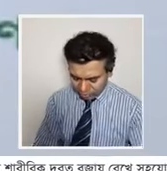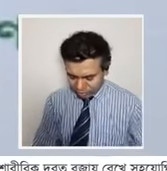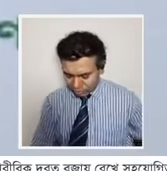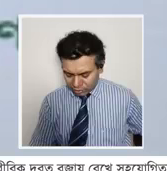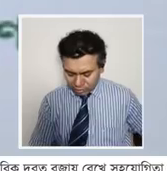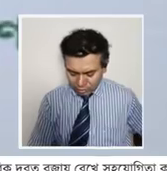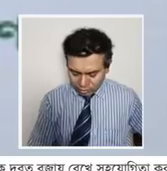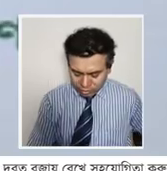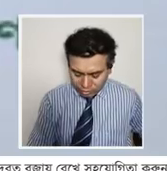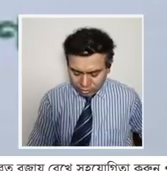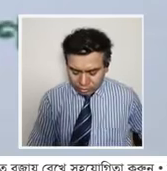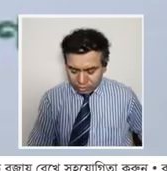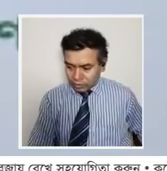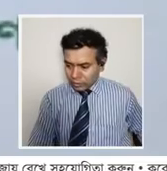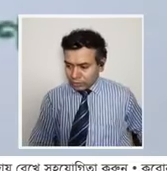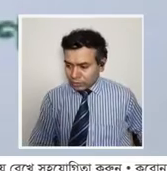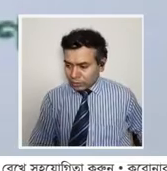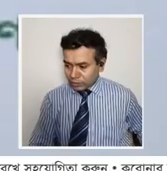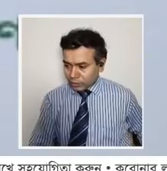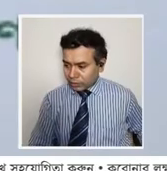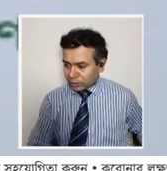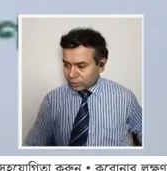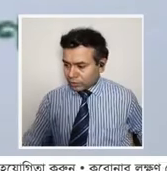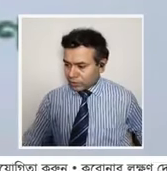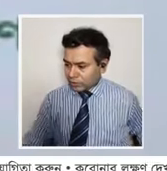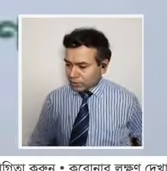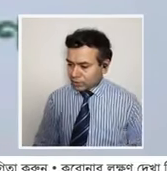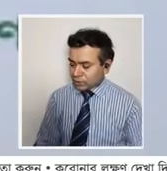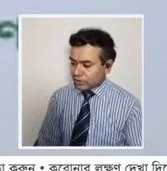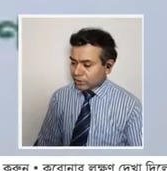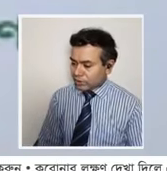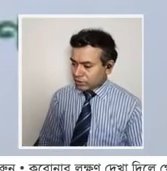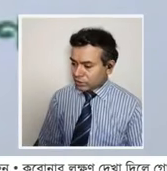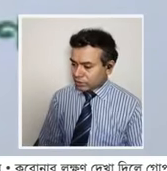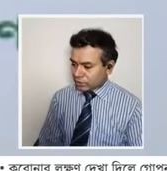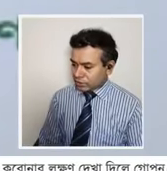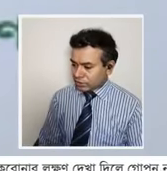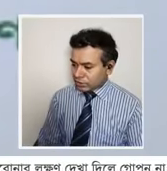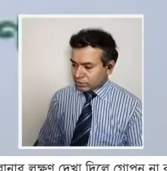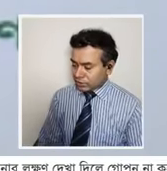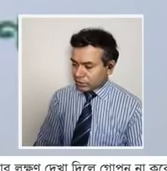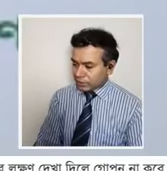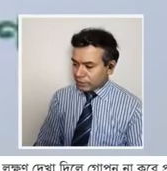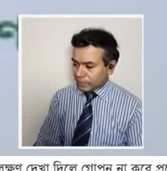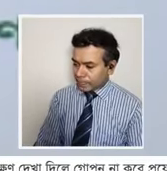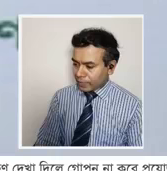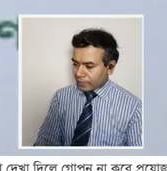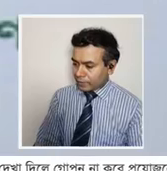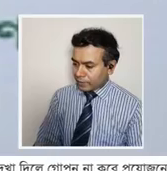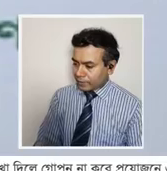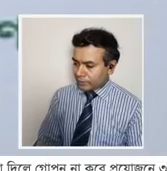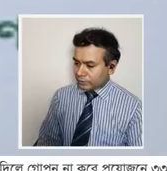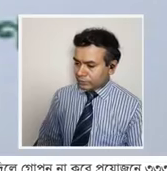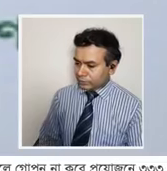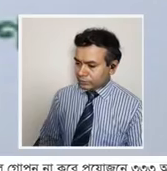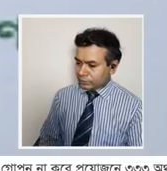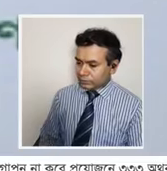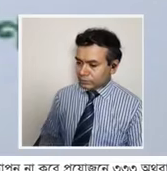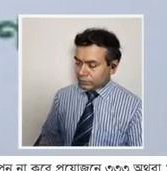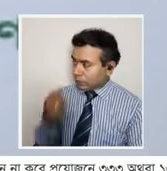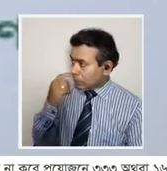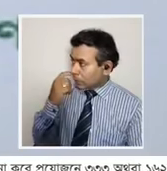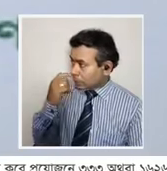উপস্থাপন করার আগে একটি সংবাদ আপনাদের দিতে চাই, সেটা হলো আজ সকালে বাংলাদেশ সরকারের আমন্ত্রণে চীন